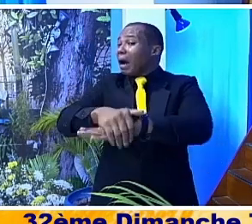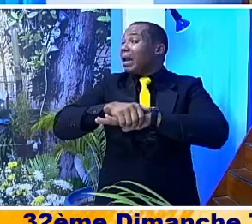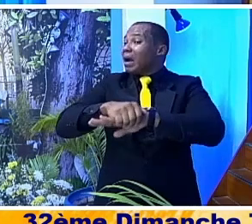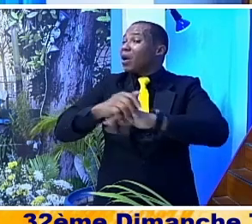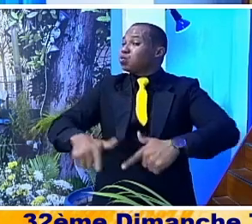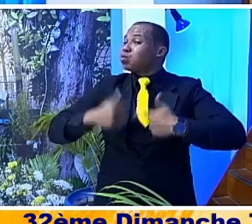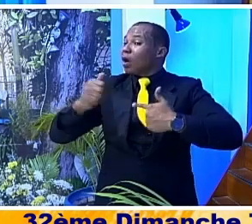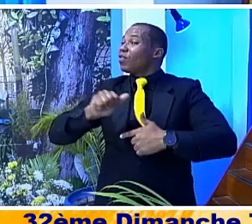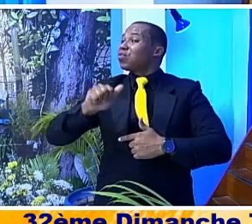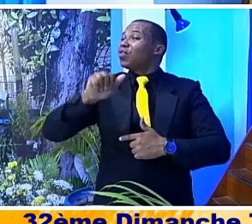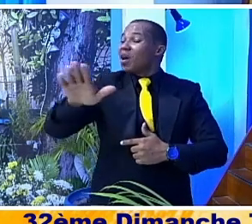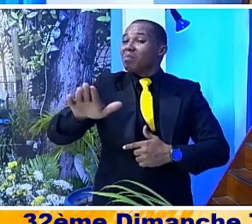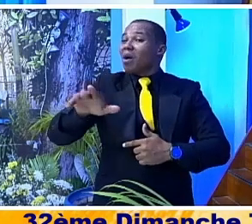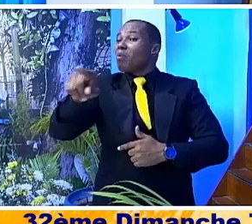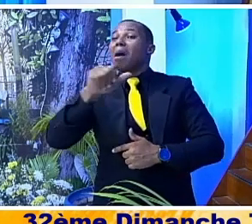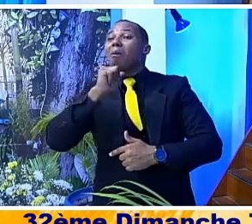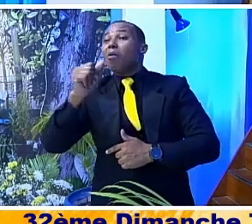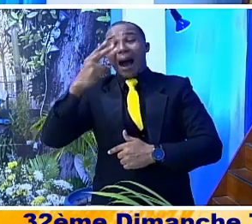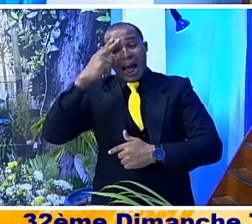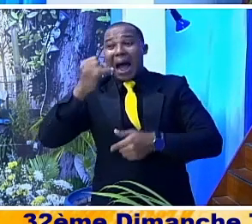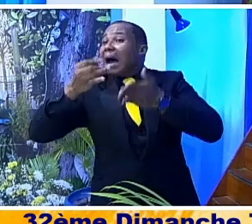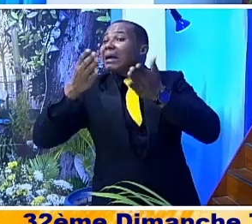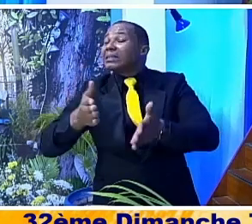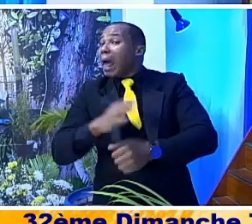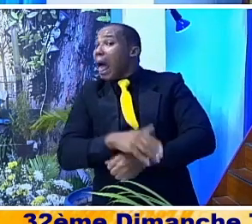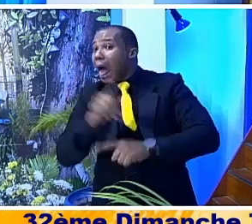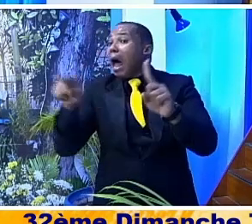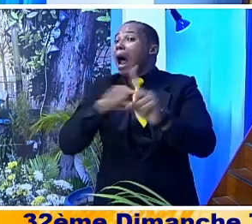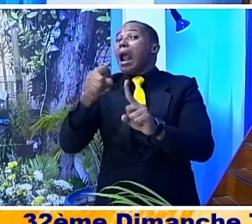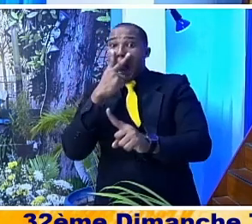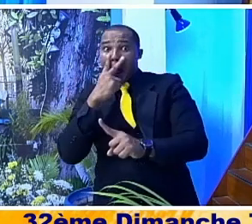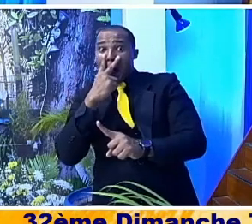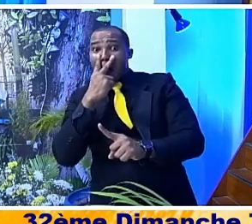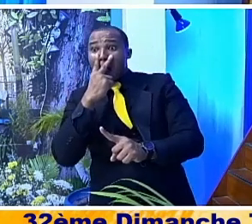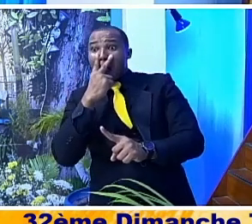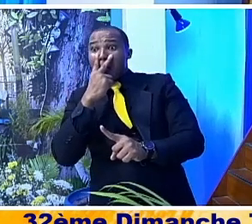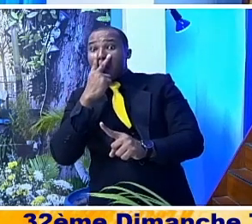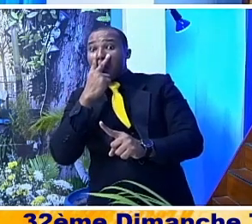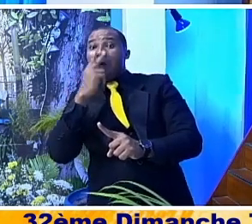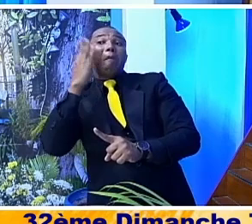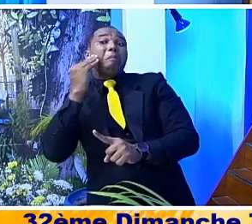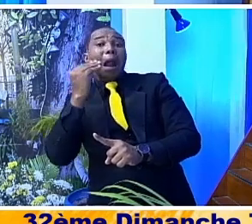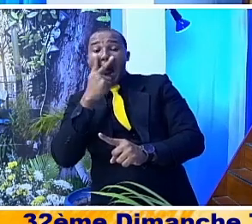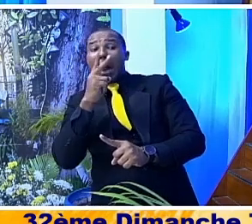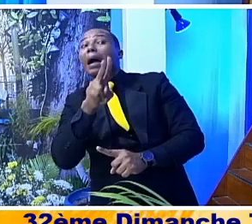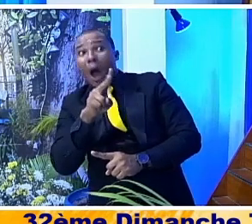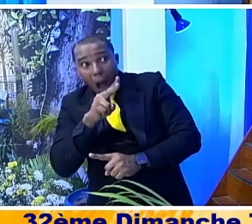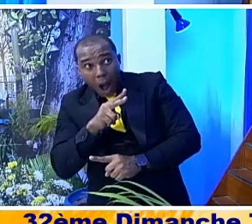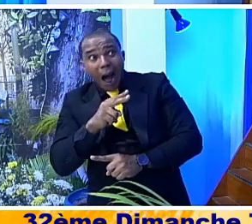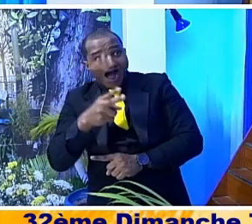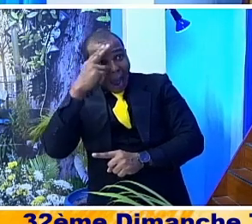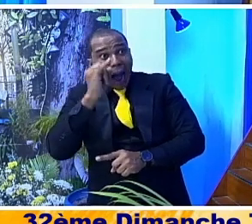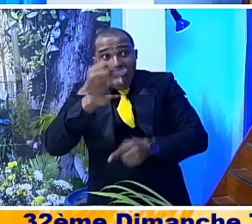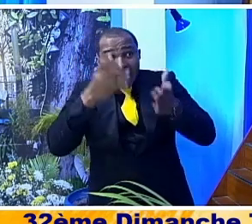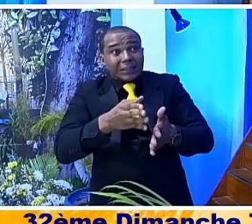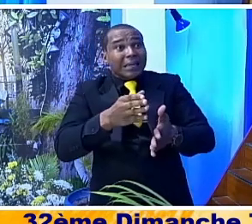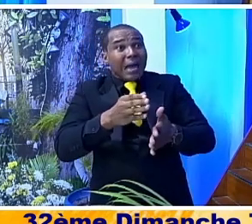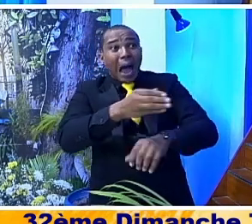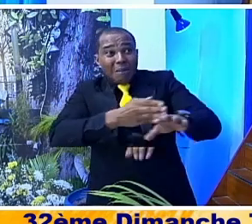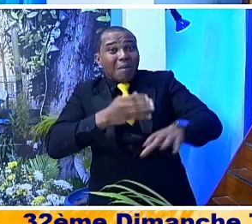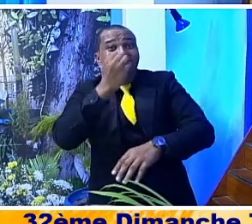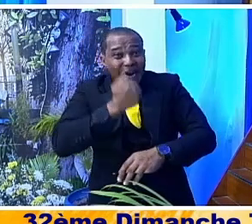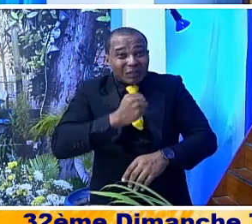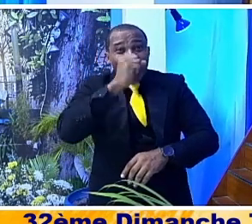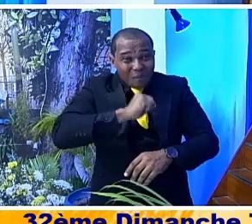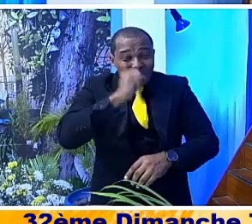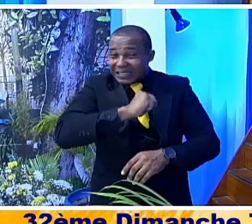l'autre bord, pas même si haïtien. Là, on gade, sacrivé, y a gade ou même y'en doui. C'est même instinct, ou qui doit penser que ou qui la caille,